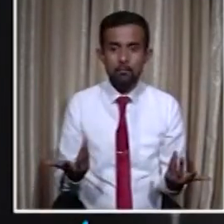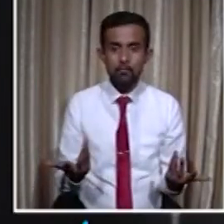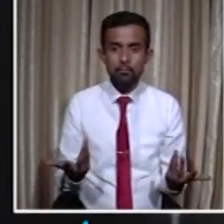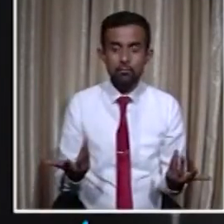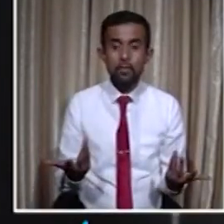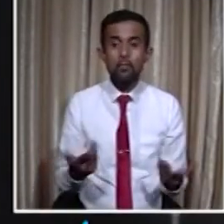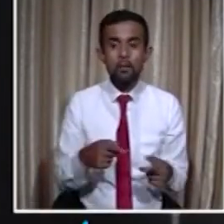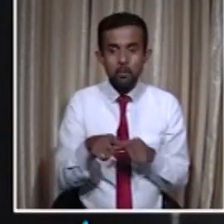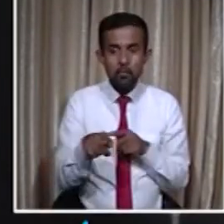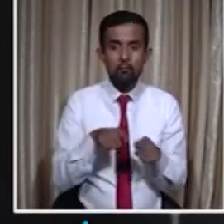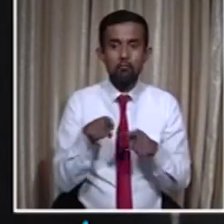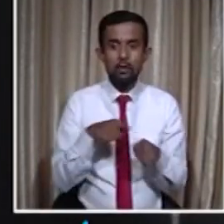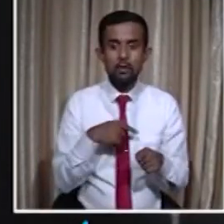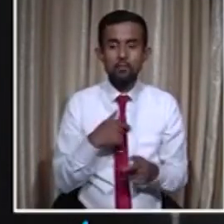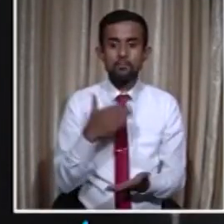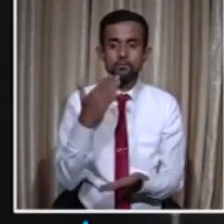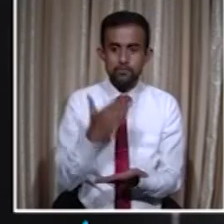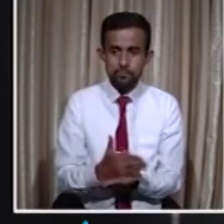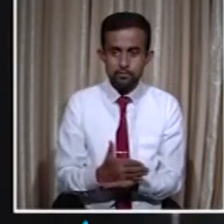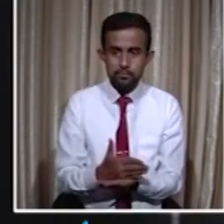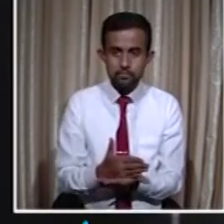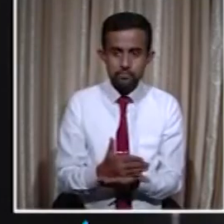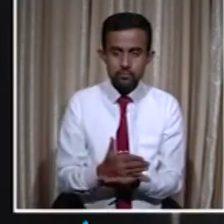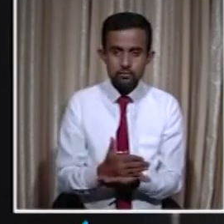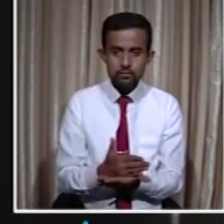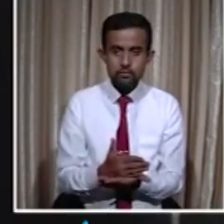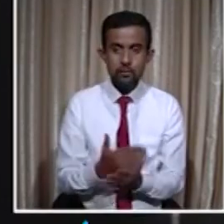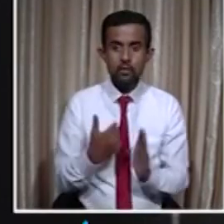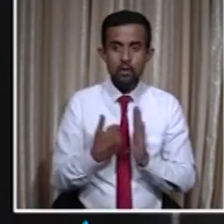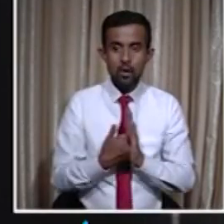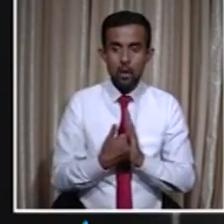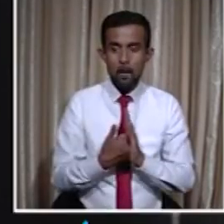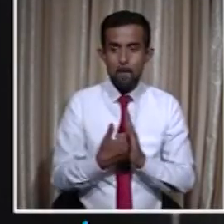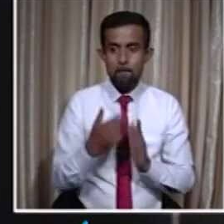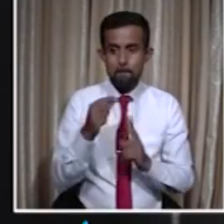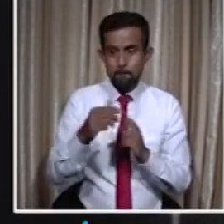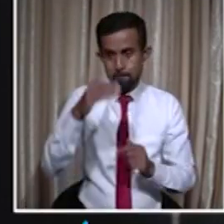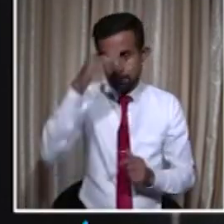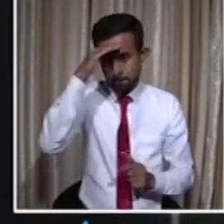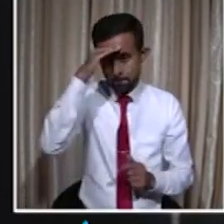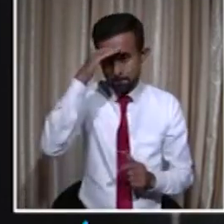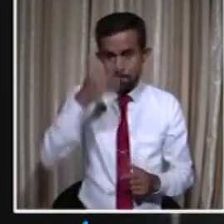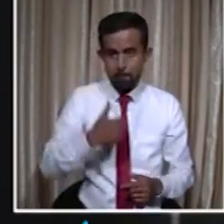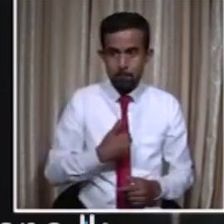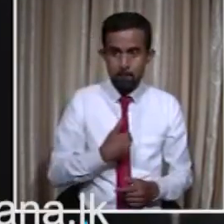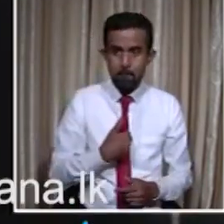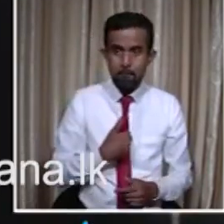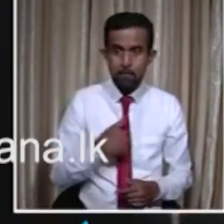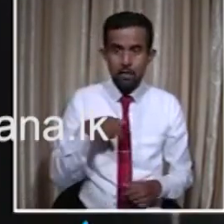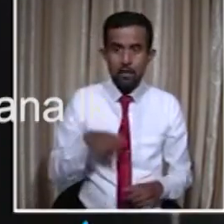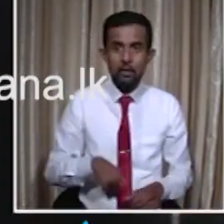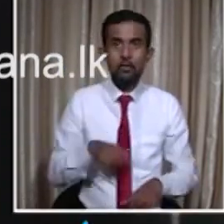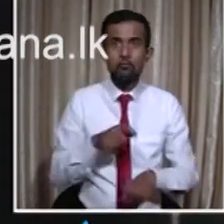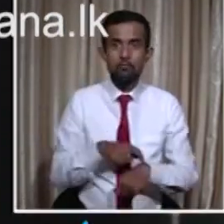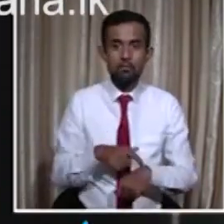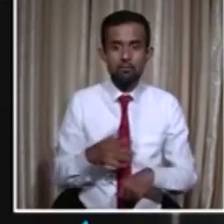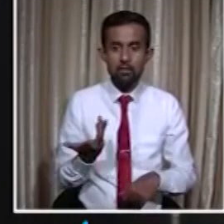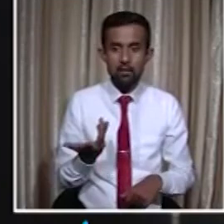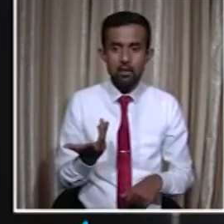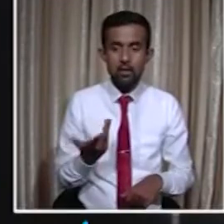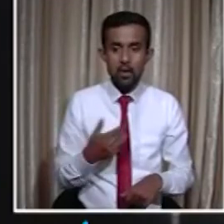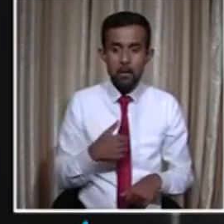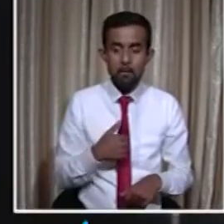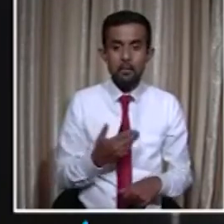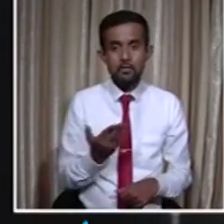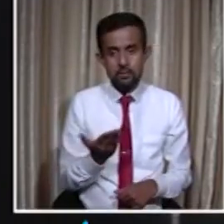මේවා වලින් තමයි අපි වැළකෙන්නට ඕනේ. ඉතින් ගරු මුරස්සනාරුට මන්ත්‍රීතුමනි මම විශේෂයෙන්ම අද අපිට වෙලාවක් තිබුණේ මේ